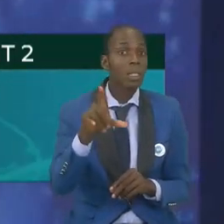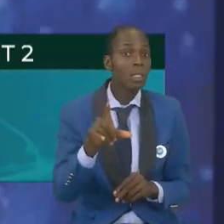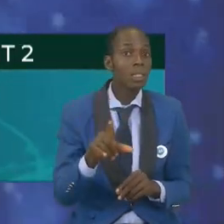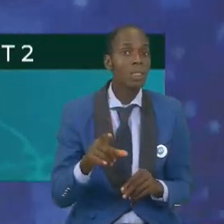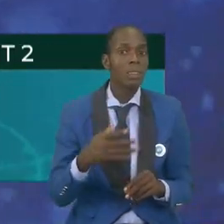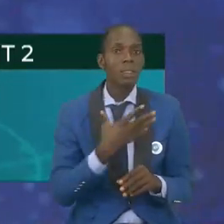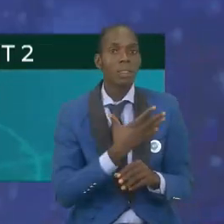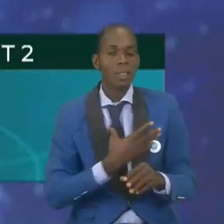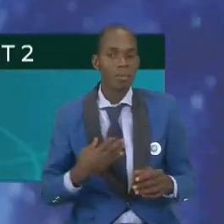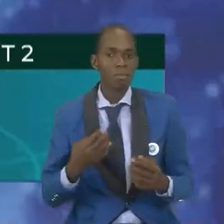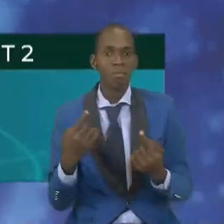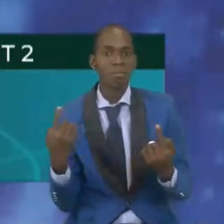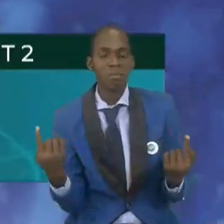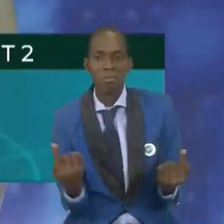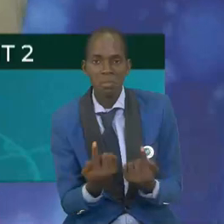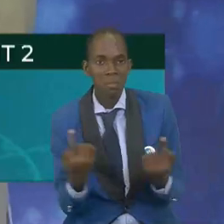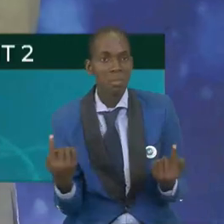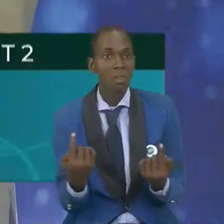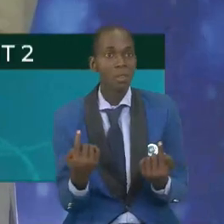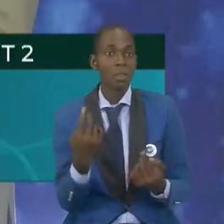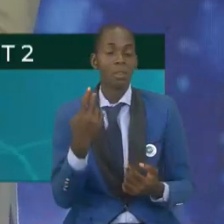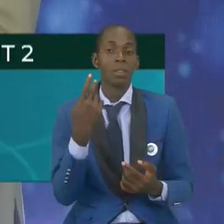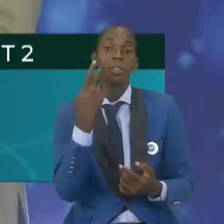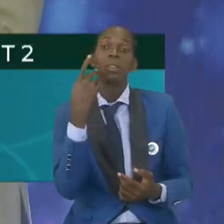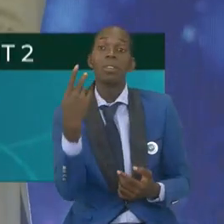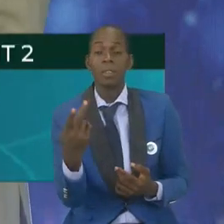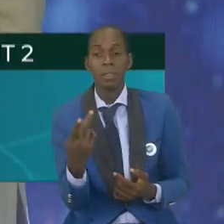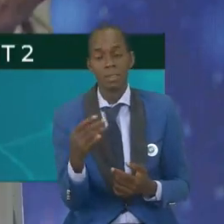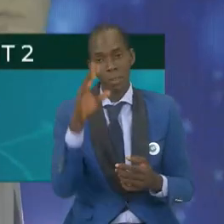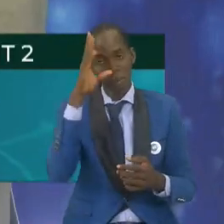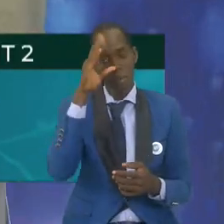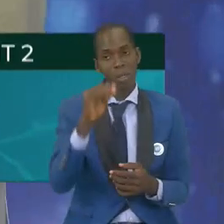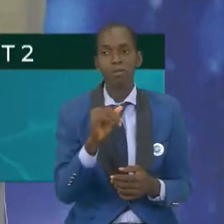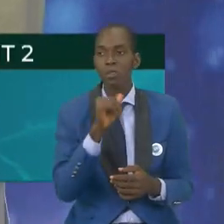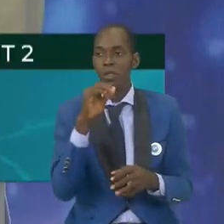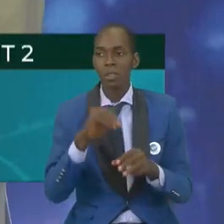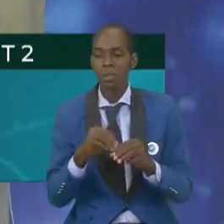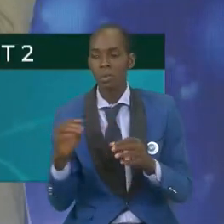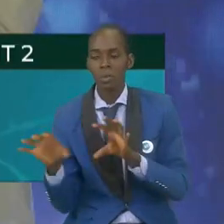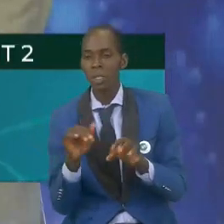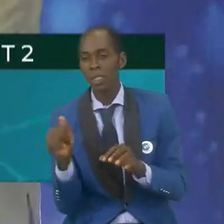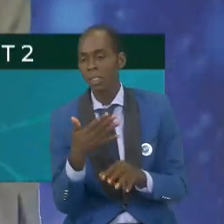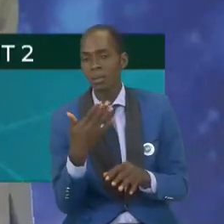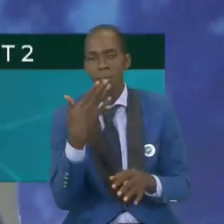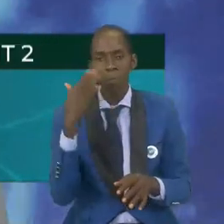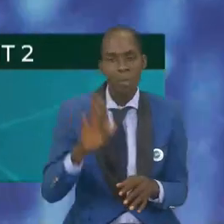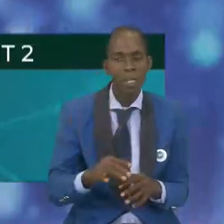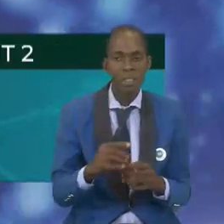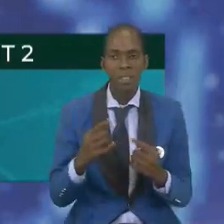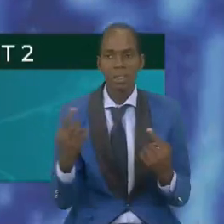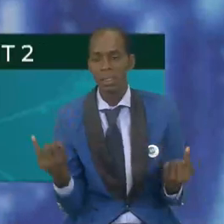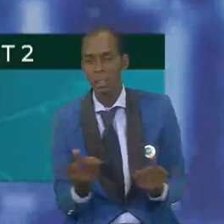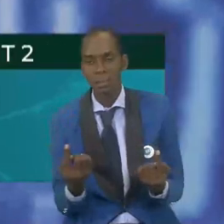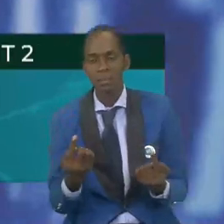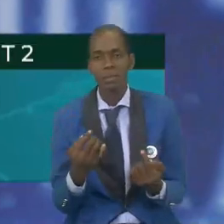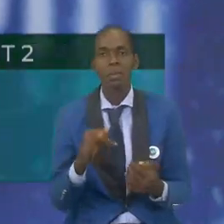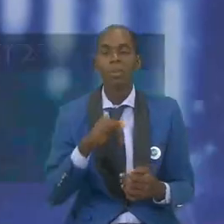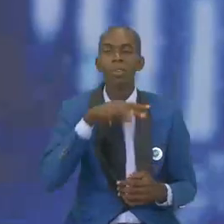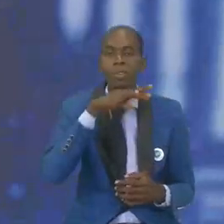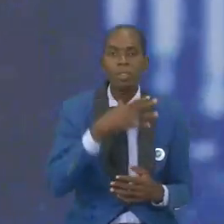en train d'avoir une relation illicite avec la fille d'autrui. Ils ne l'ont pas trouvé faisant quelque chose